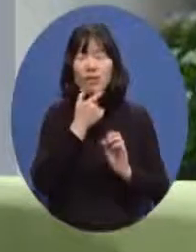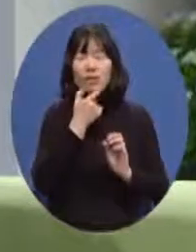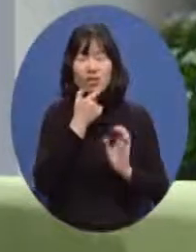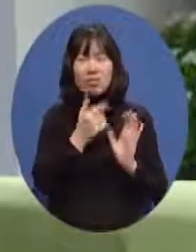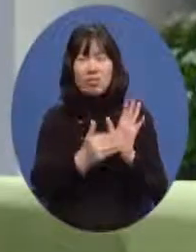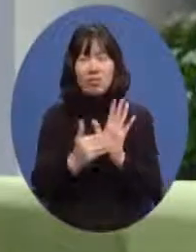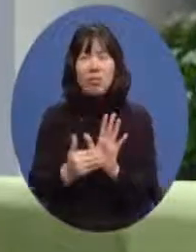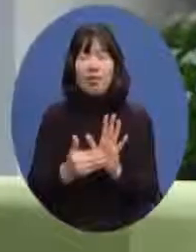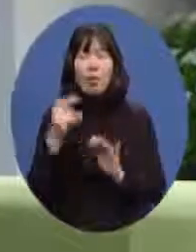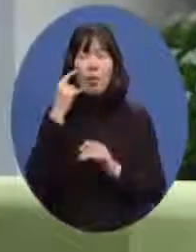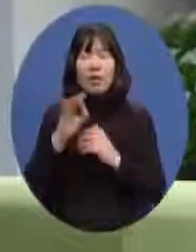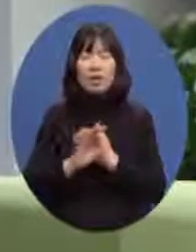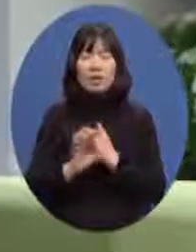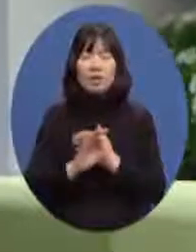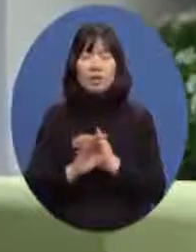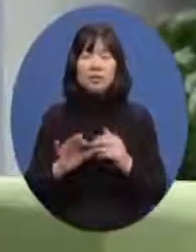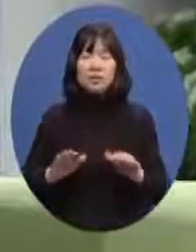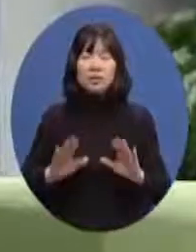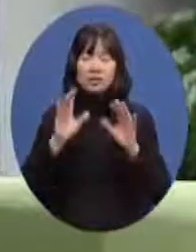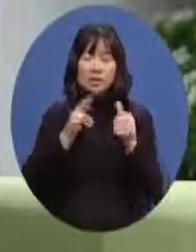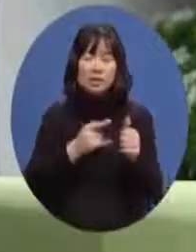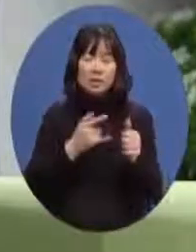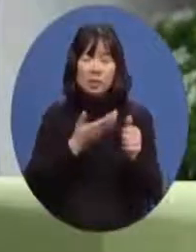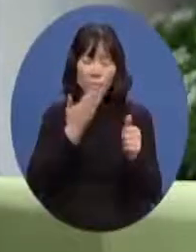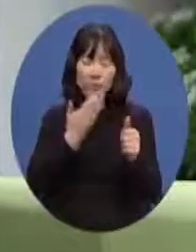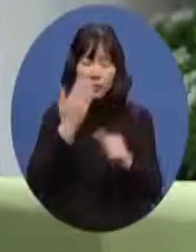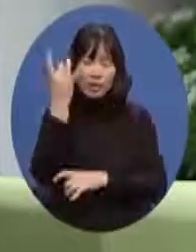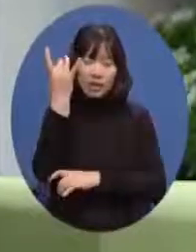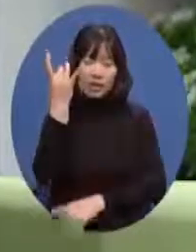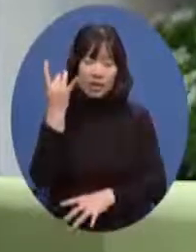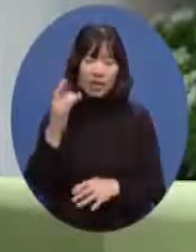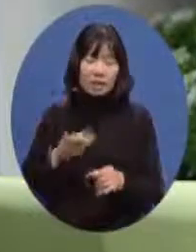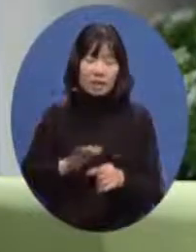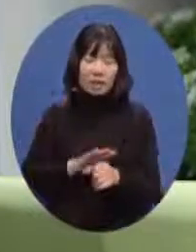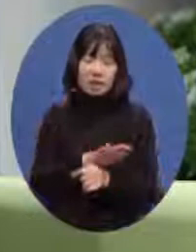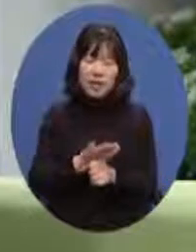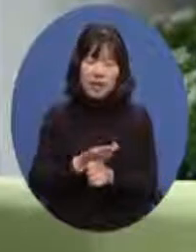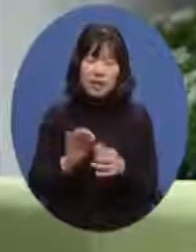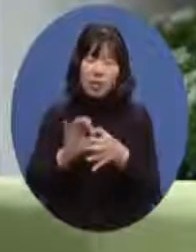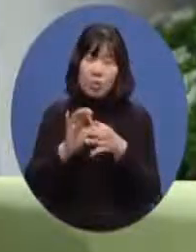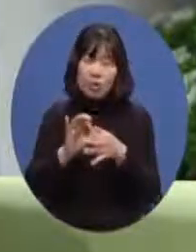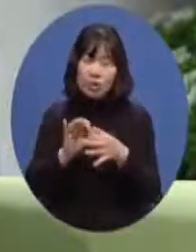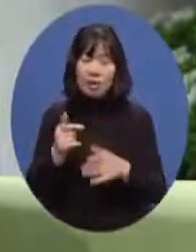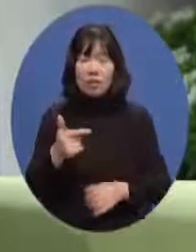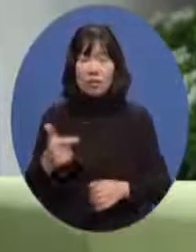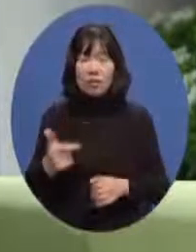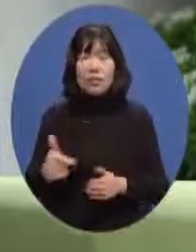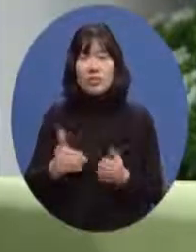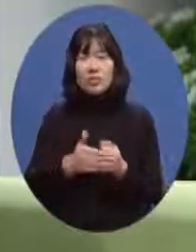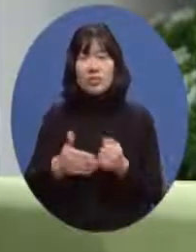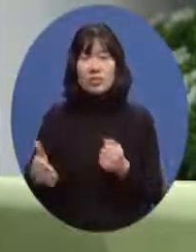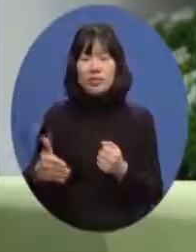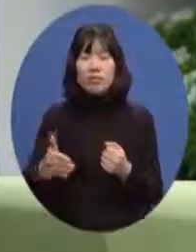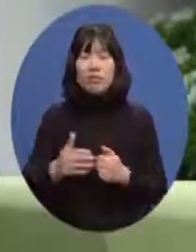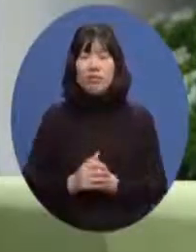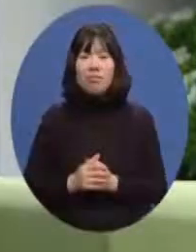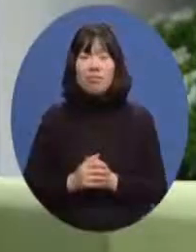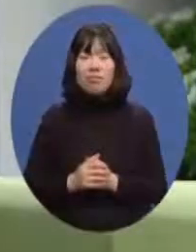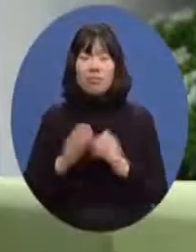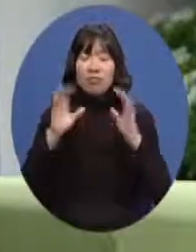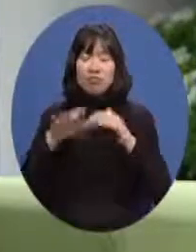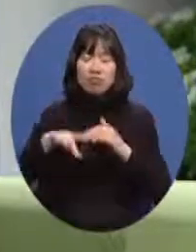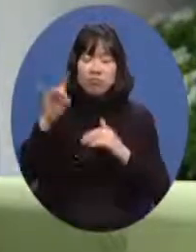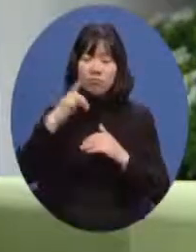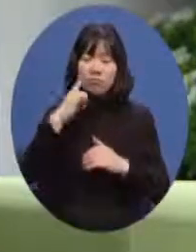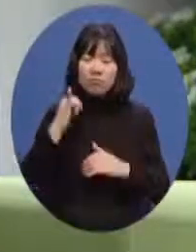있어요. 근데 왜냐하면 아이들이 먹는 거는 기본적인 애정하고 관련이 많은 부분입니다. 그래서 왜 아이들이